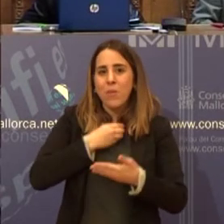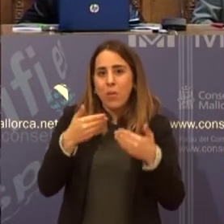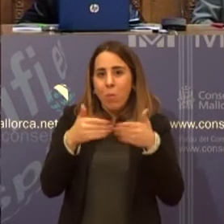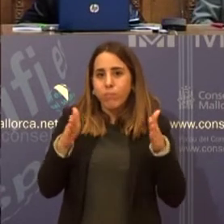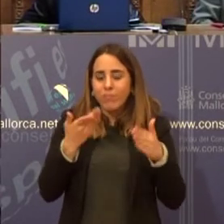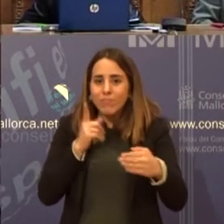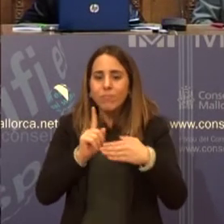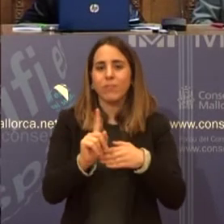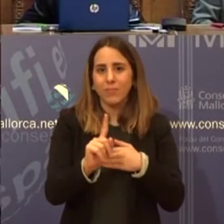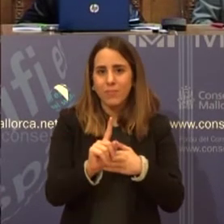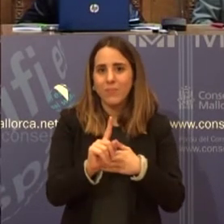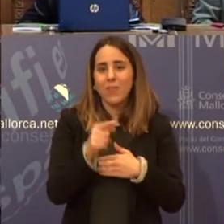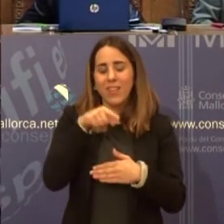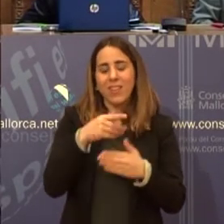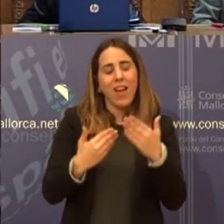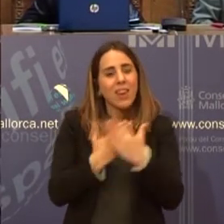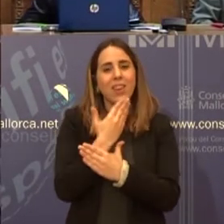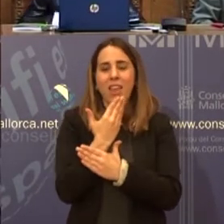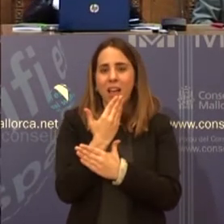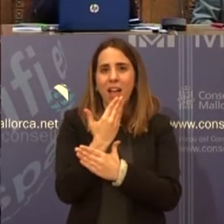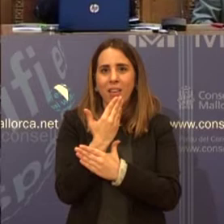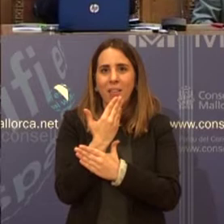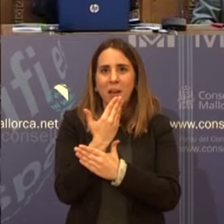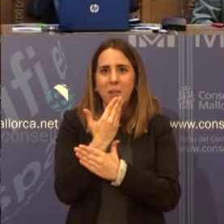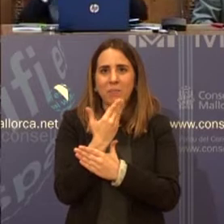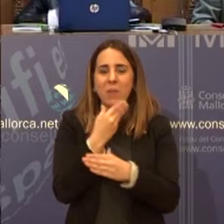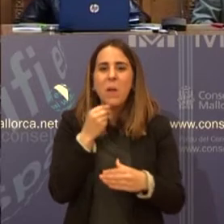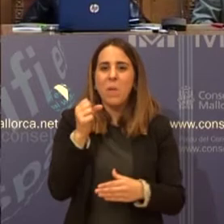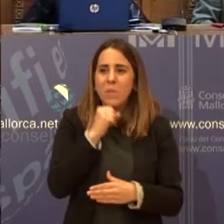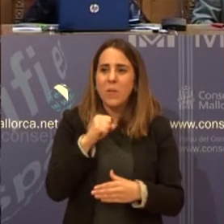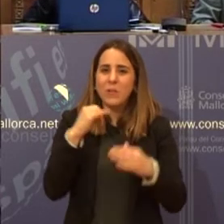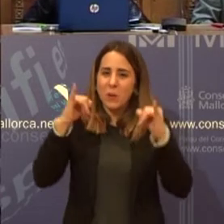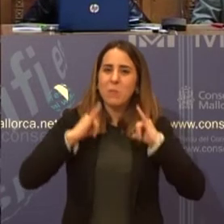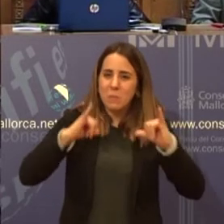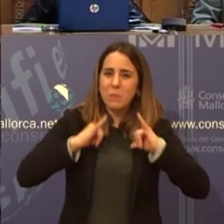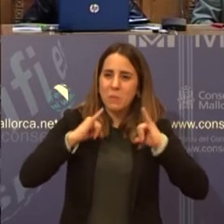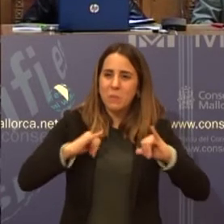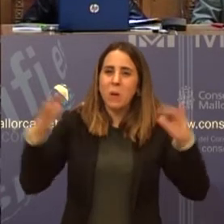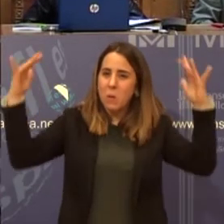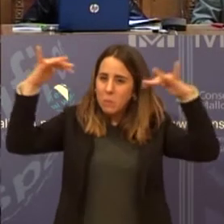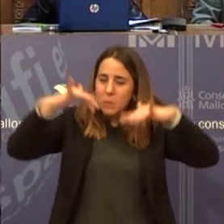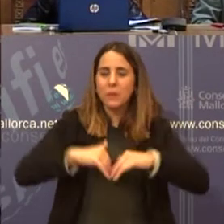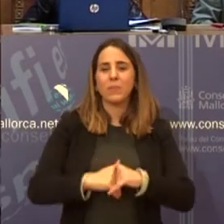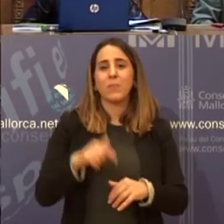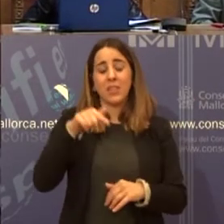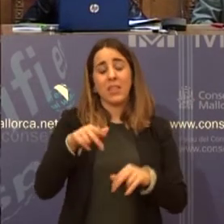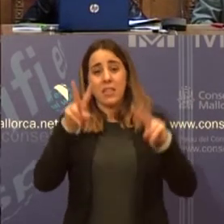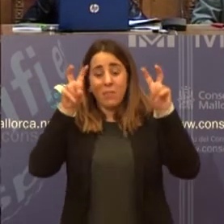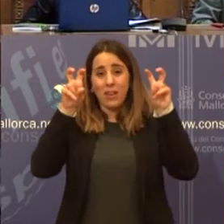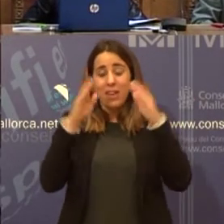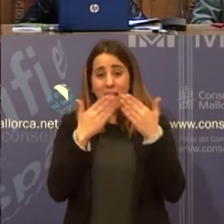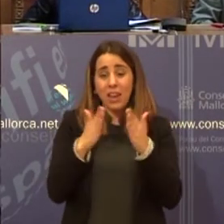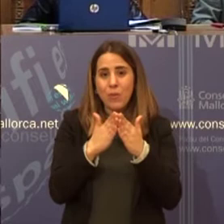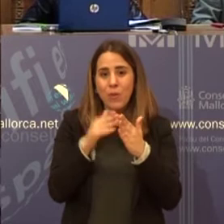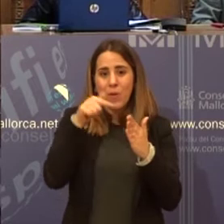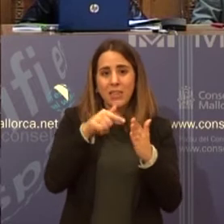l'Ajuntament i que serà una gran diada que esperen que pugueu assistir. Sobre el llibre direm que aquesta és la